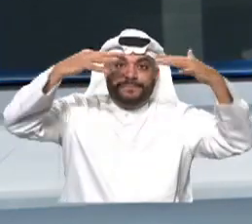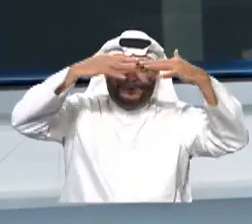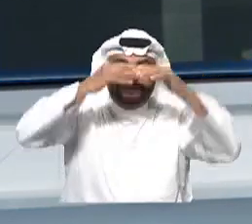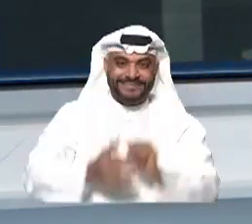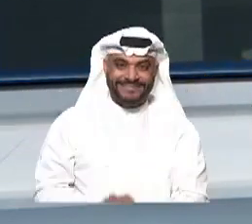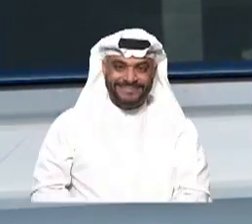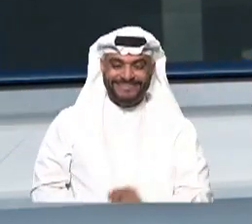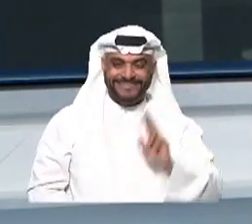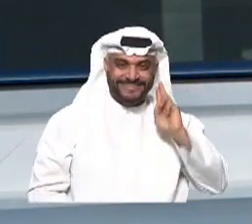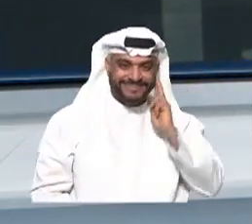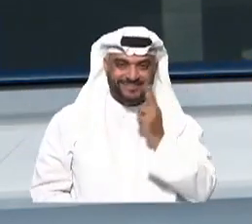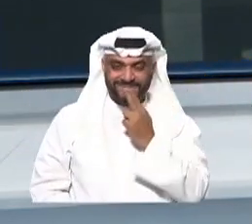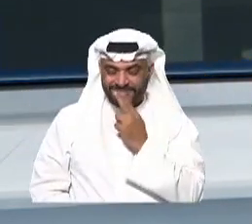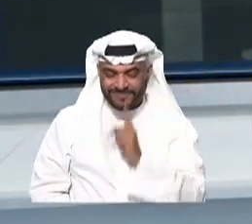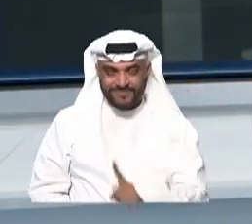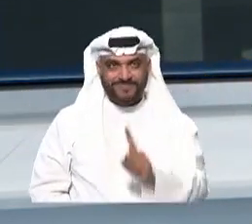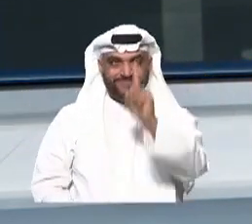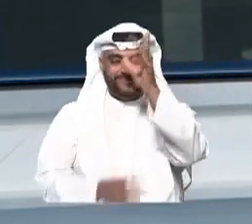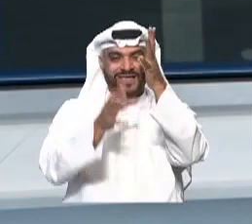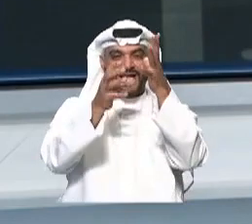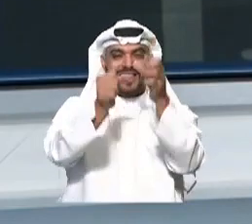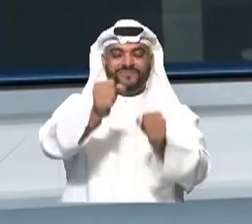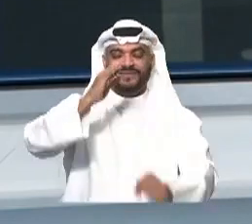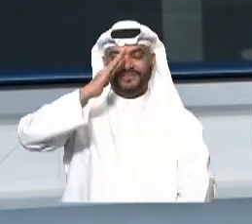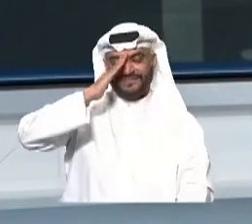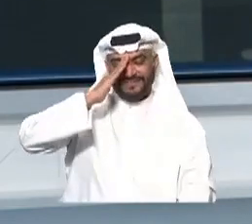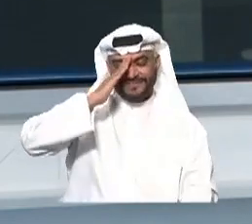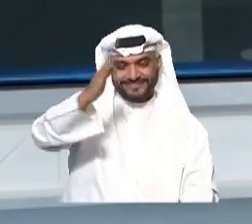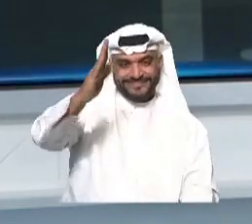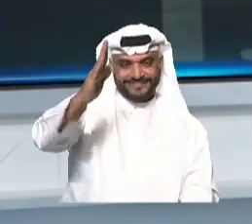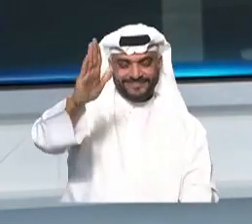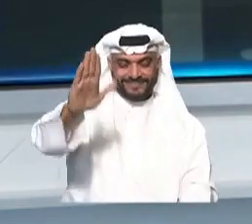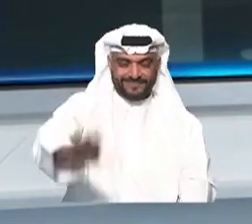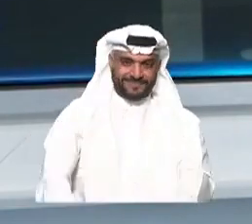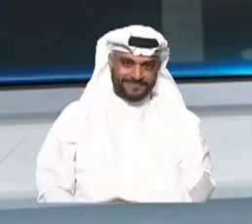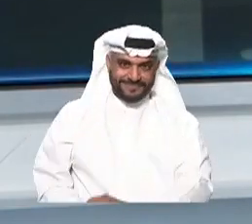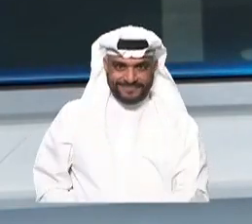تدريجيا. مشاهدينا الكرام، انتهت نشرتنا الجوية لليوم، شكرا لكم على طيب